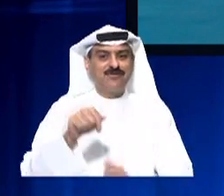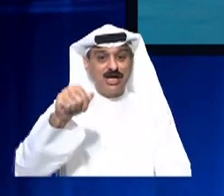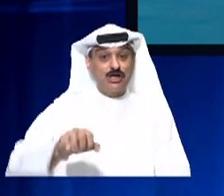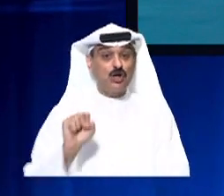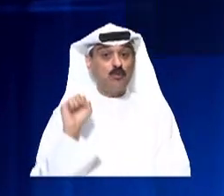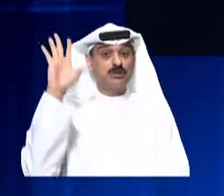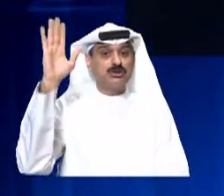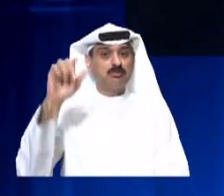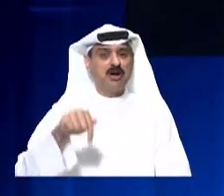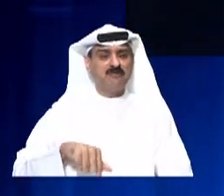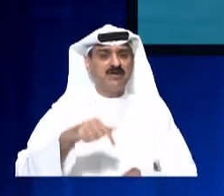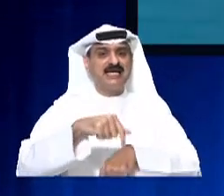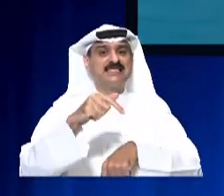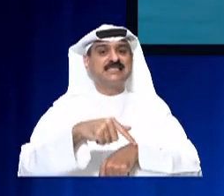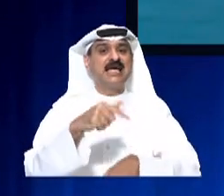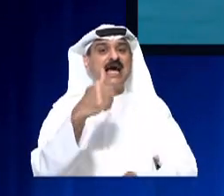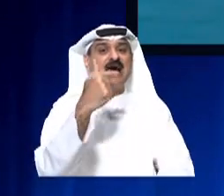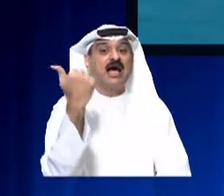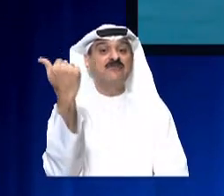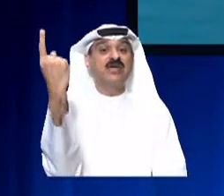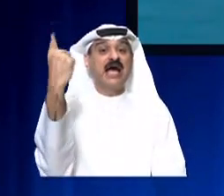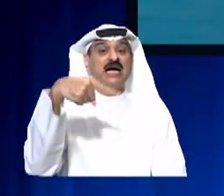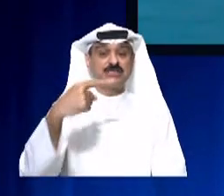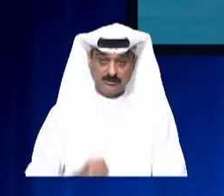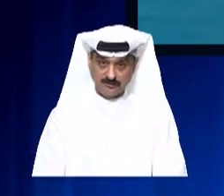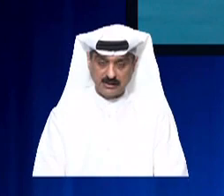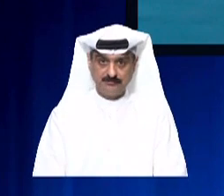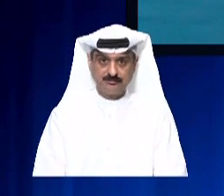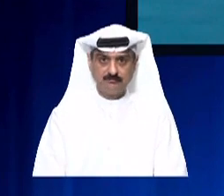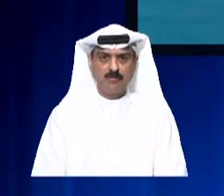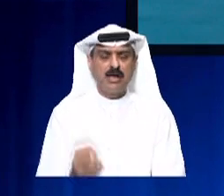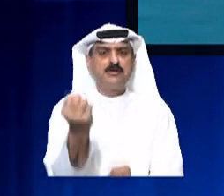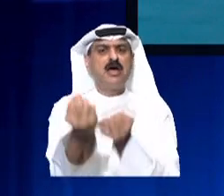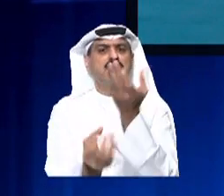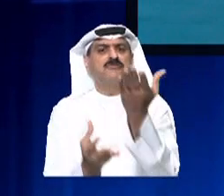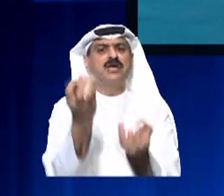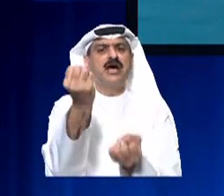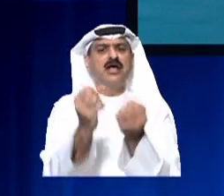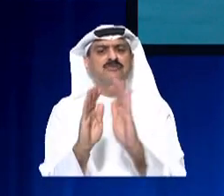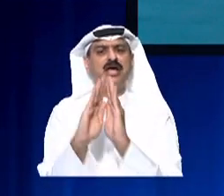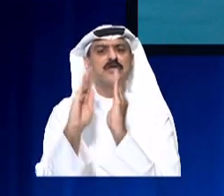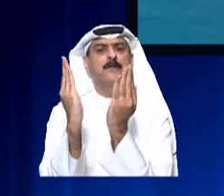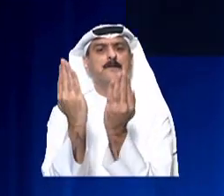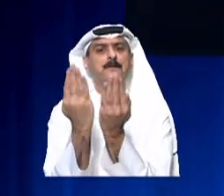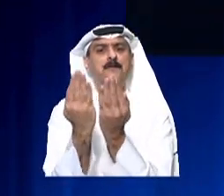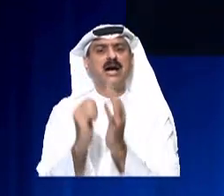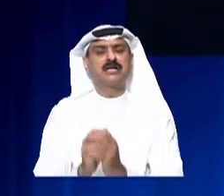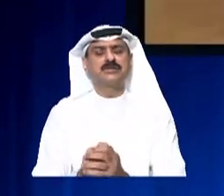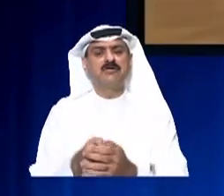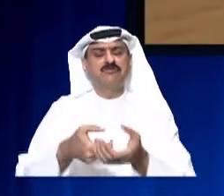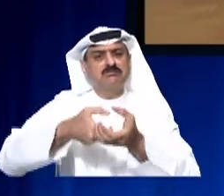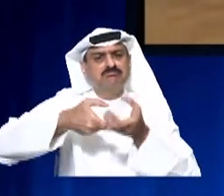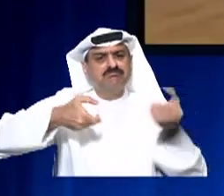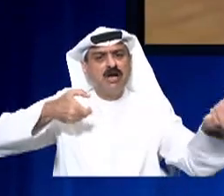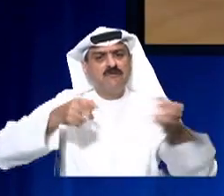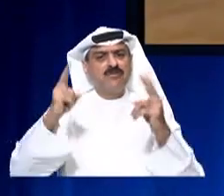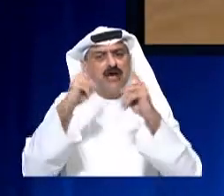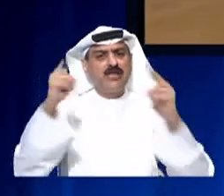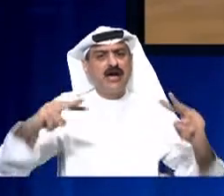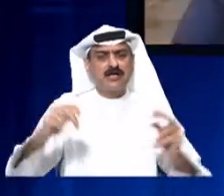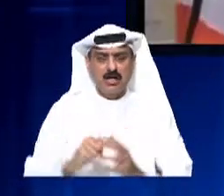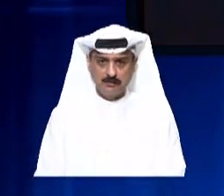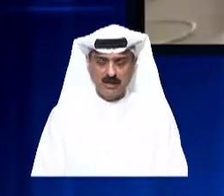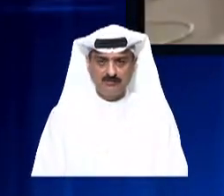في تمام الساعة 10 صباحا يفيد عن اندلاع حريق في مخزن يحتوي على كيبلات كهربائية وأيضا